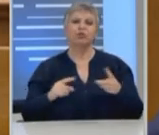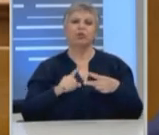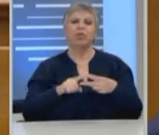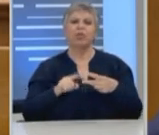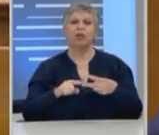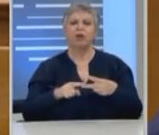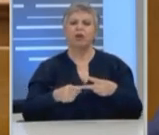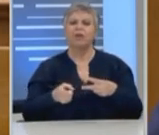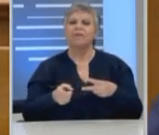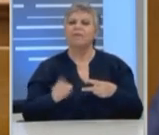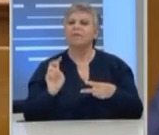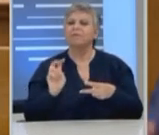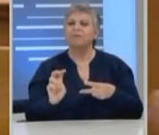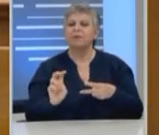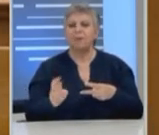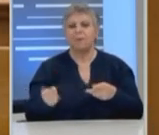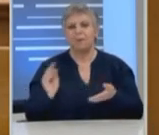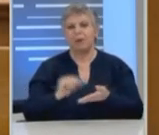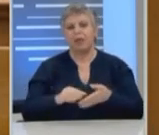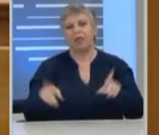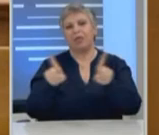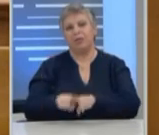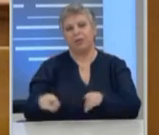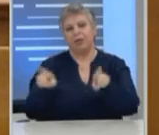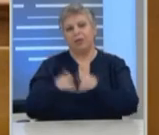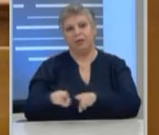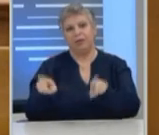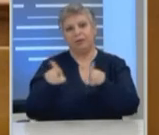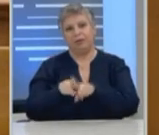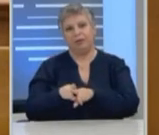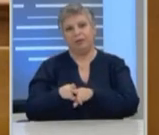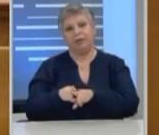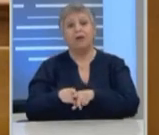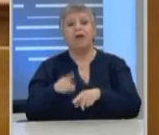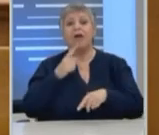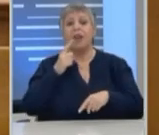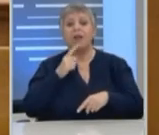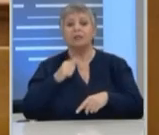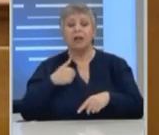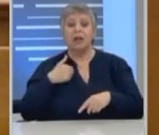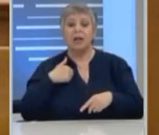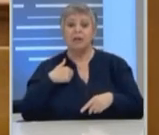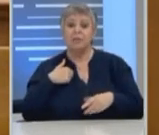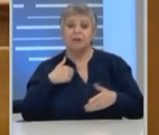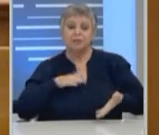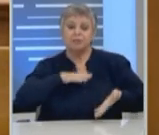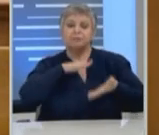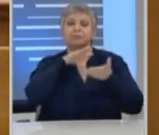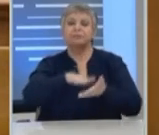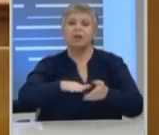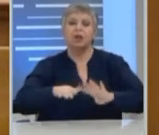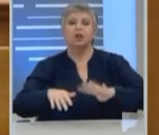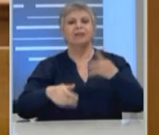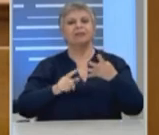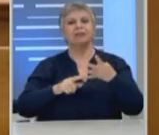ξανά και ξανά. Δύο πράγματα. Ότι η κυβέρνηση φέρνει τέταρτο μνημόνιο και ότι τα